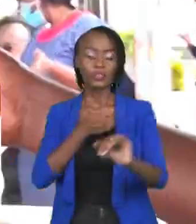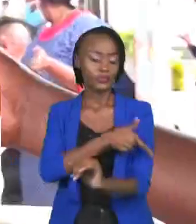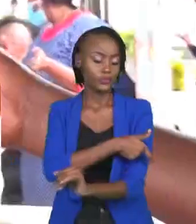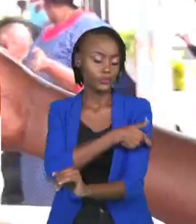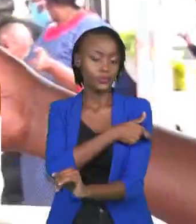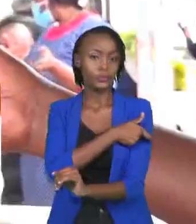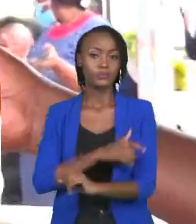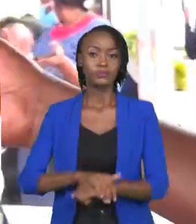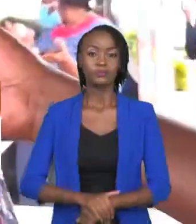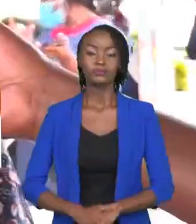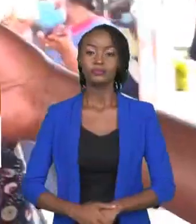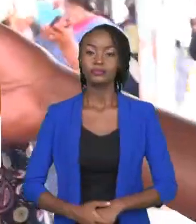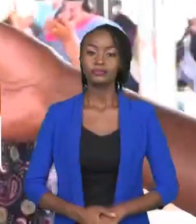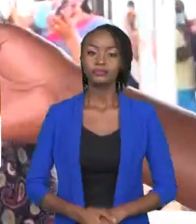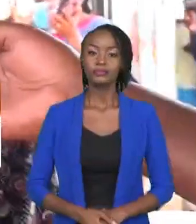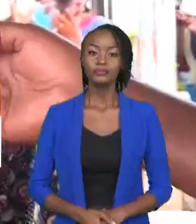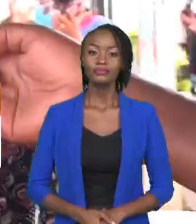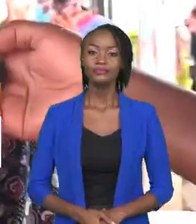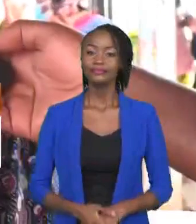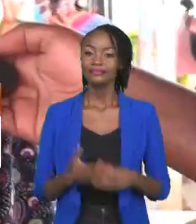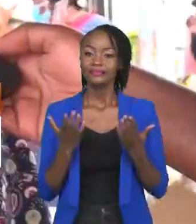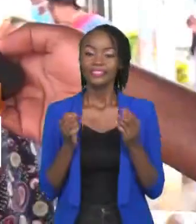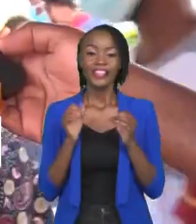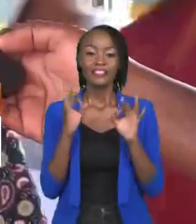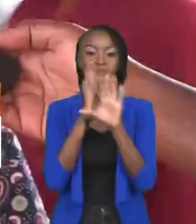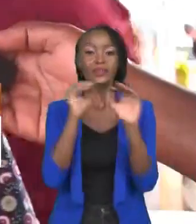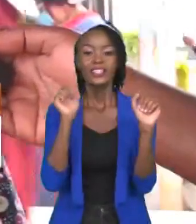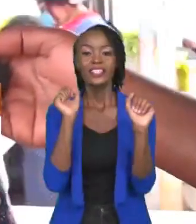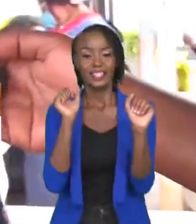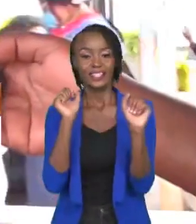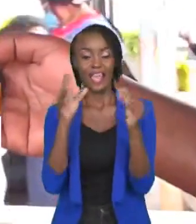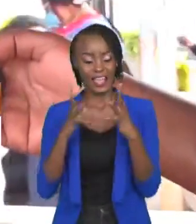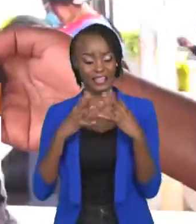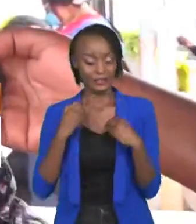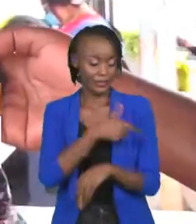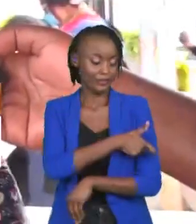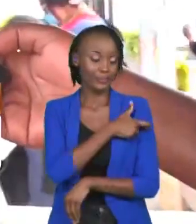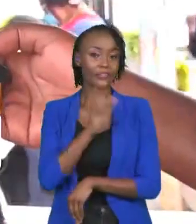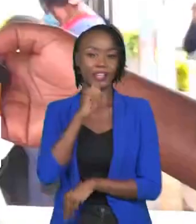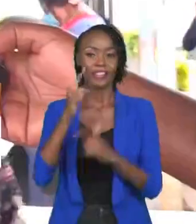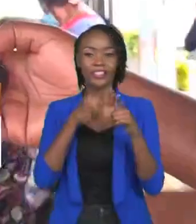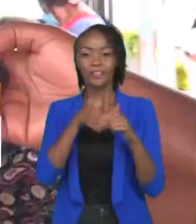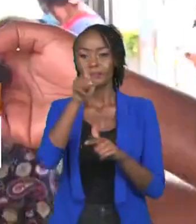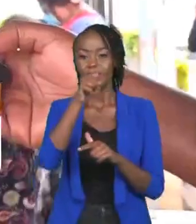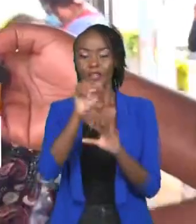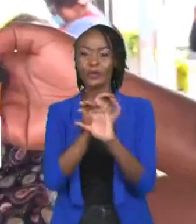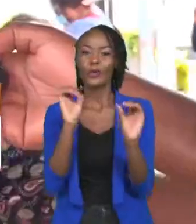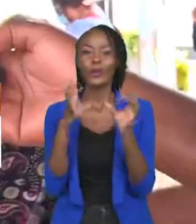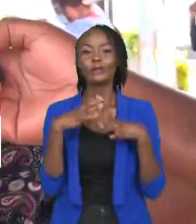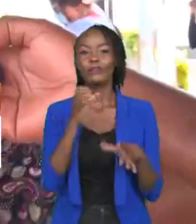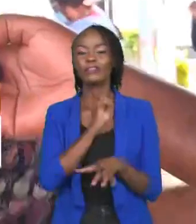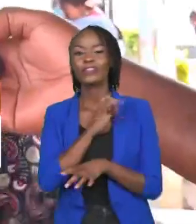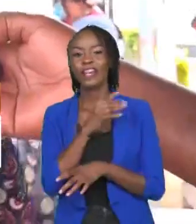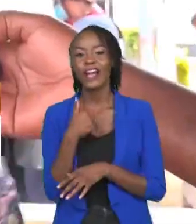COVID-19. Kiongozi wa nchi anakubali kudungwa, kwa hivyo haina makosa, kwa sababu watu walikuwa wanaogopa pengine ukidungwa